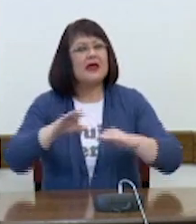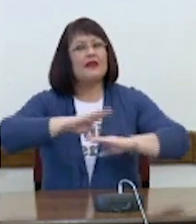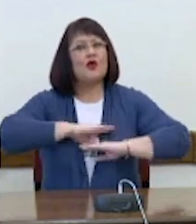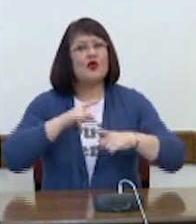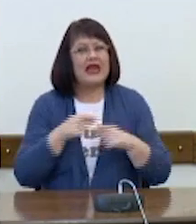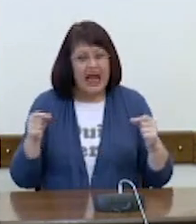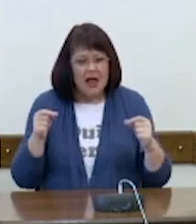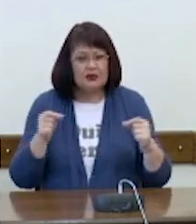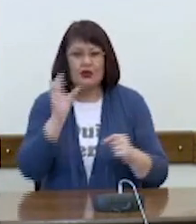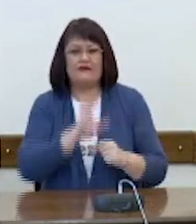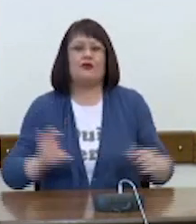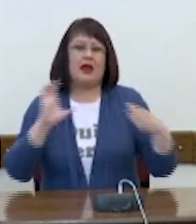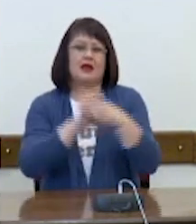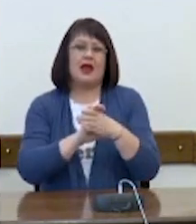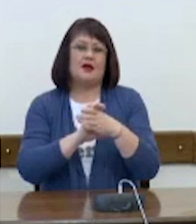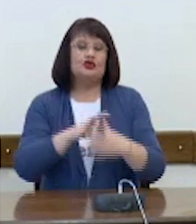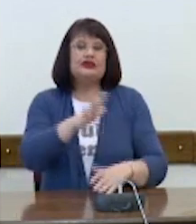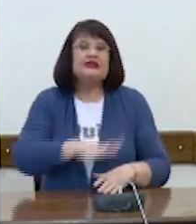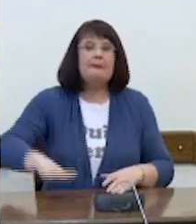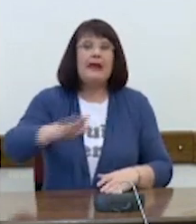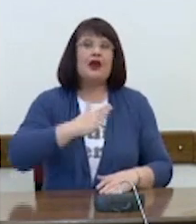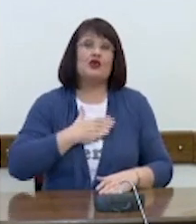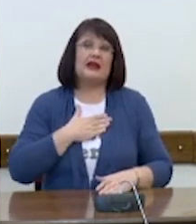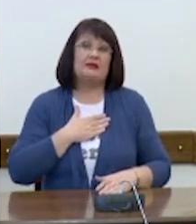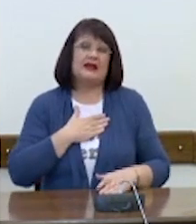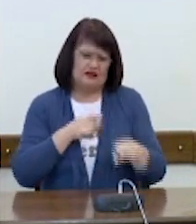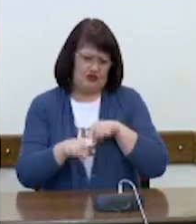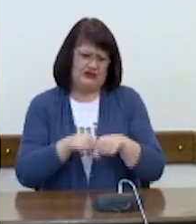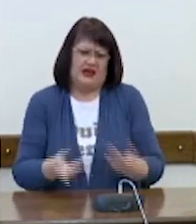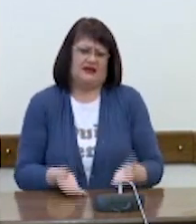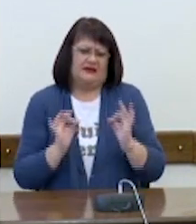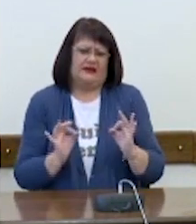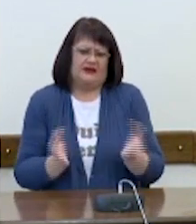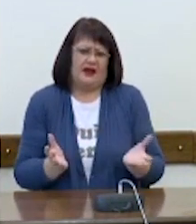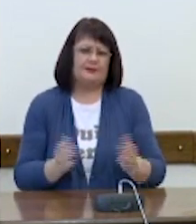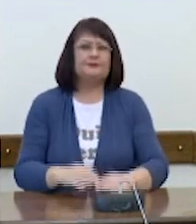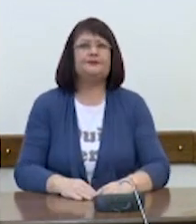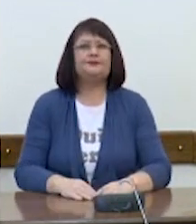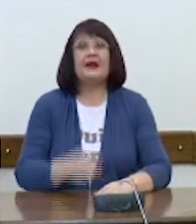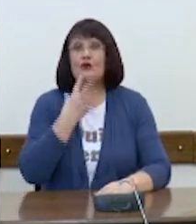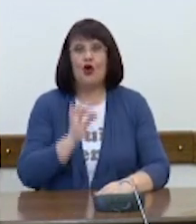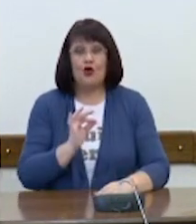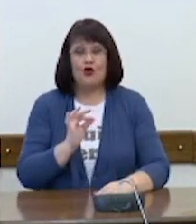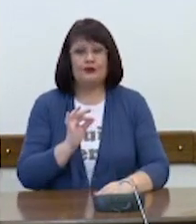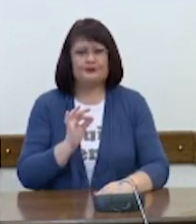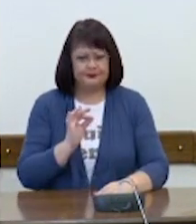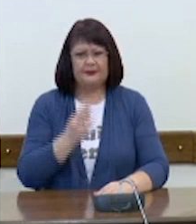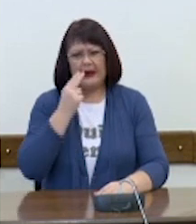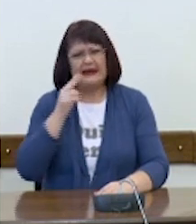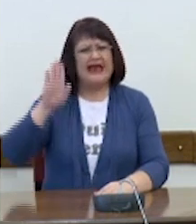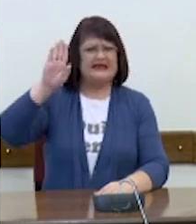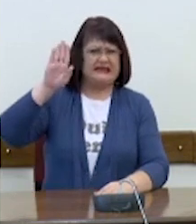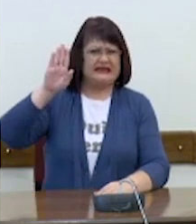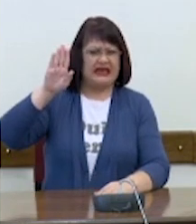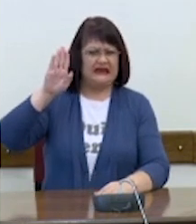της Ευρωπαϊκής Ένωσης στην περιοχή μας? Όχι βέβαια, γιατί ο ναζισμός, όπως έχει αποδειχθεί και